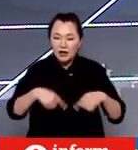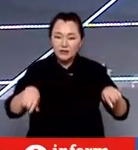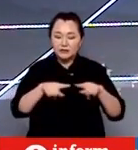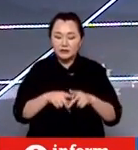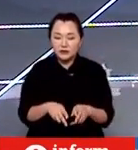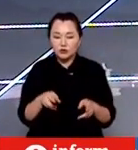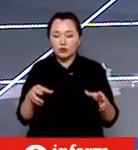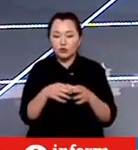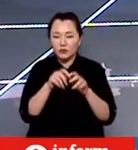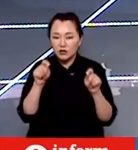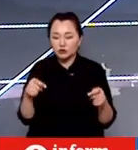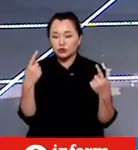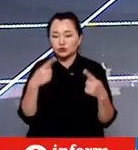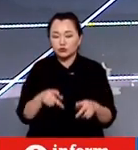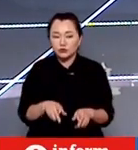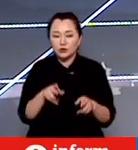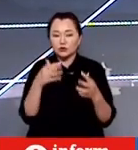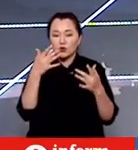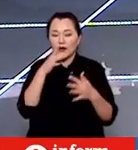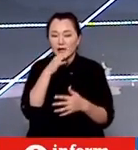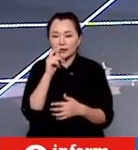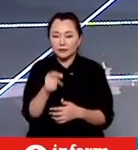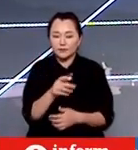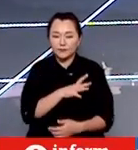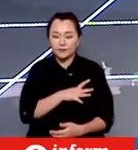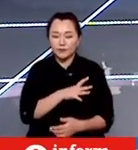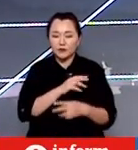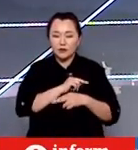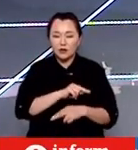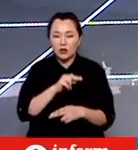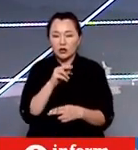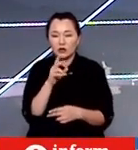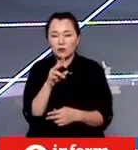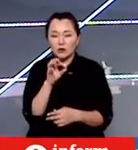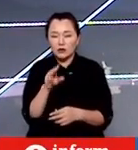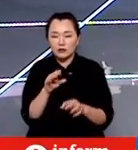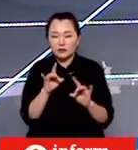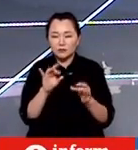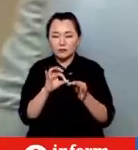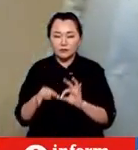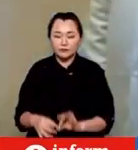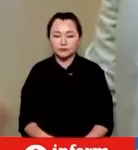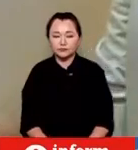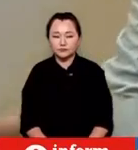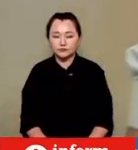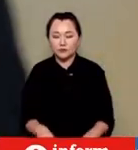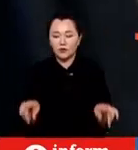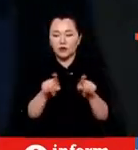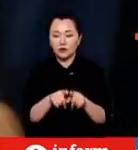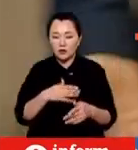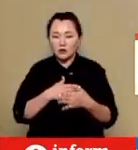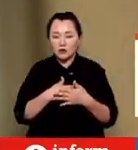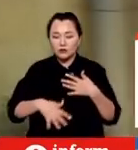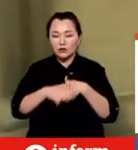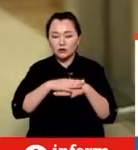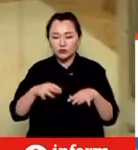құрған өзге қылмыскерлер қанша жылға сотталды? Әріптесім Нұрболат Жаңабекұлы айтып береді. Сонымен қоғам пікірін